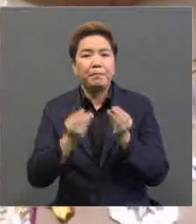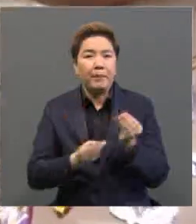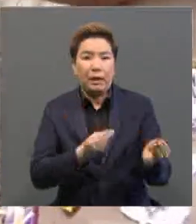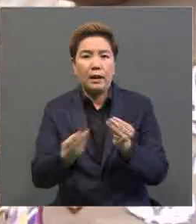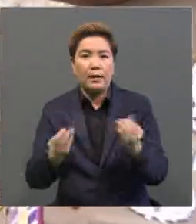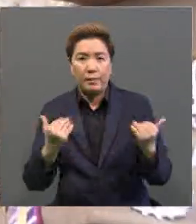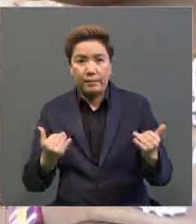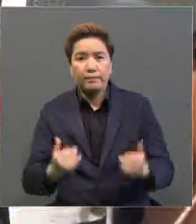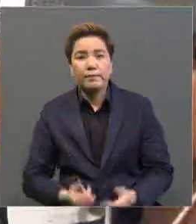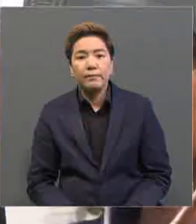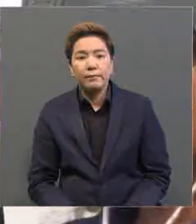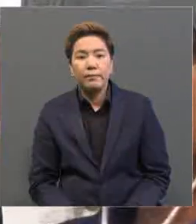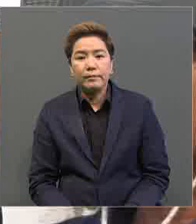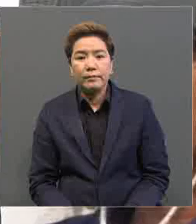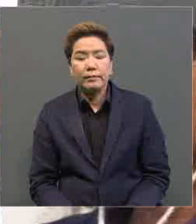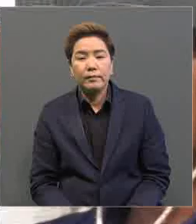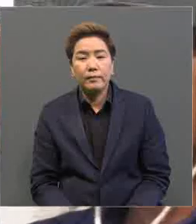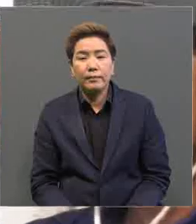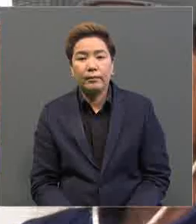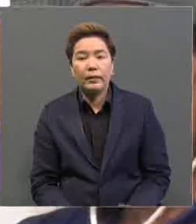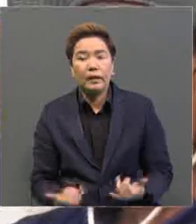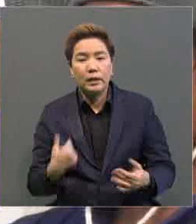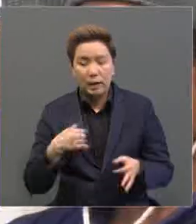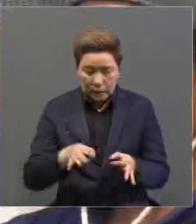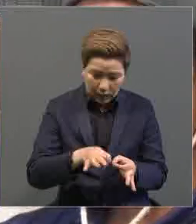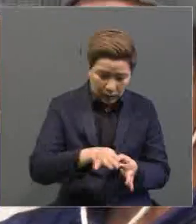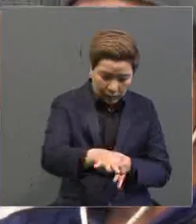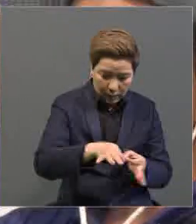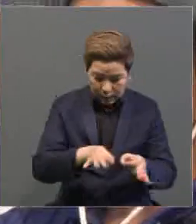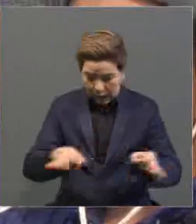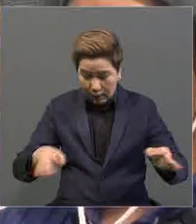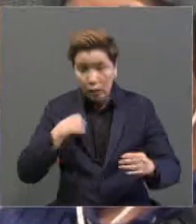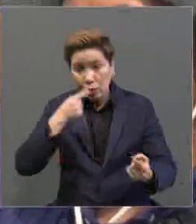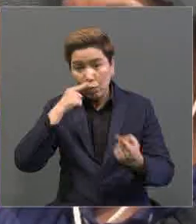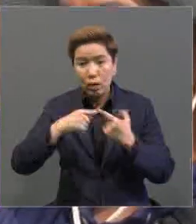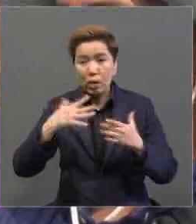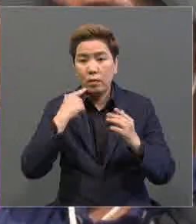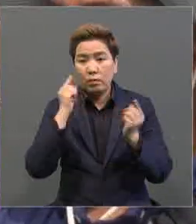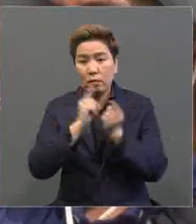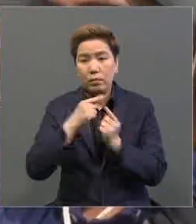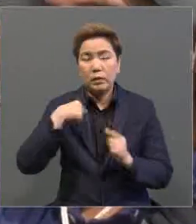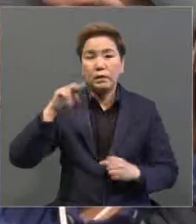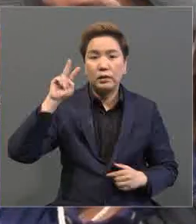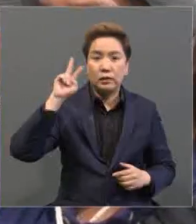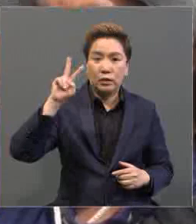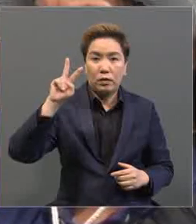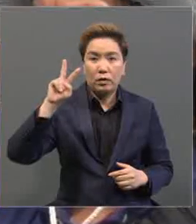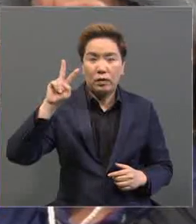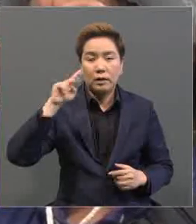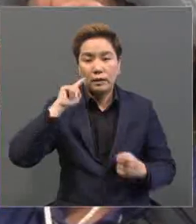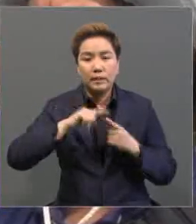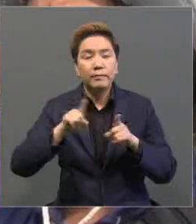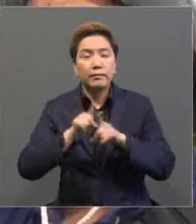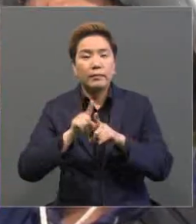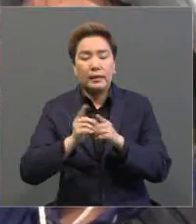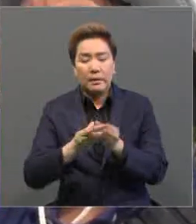รม วันนี้เนี่ยจากการรังวัดนะครับเราพบ2จุดแล้วในเบื้องต้นนะครับนะที่เป็นจุ